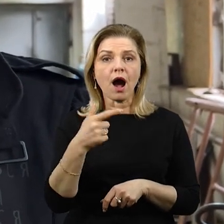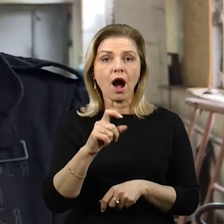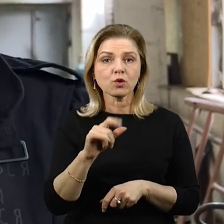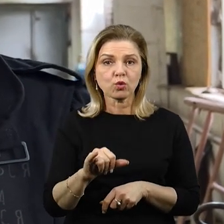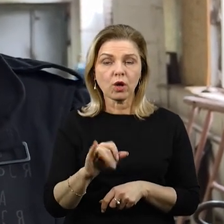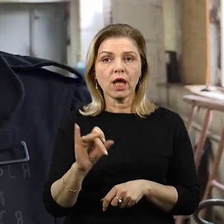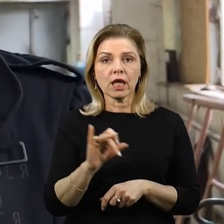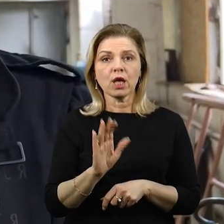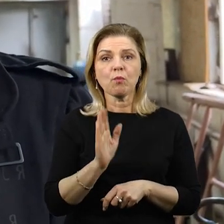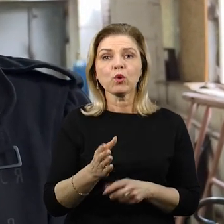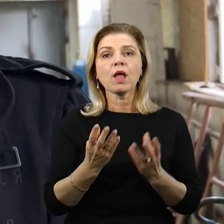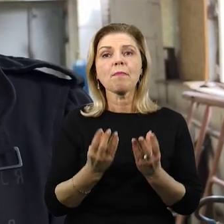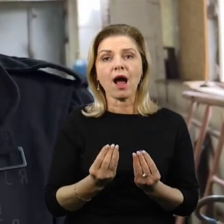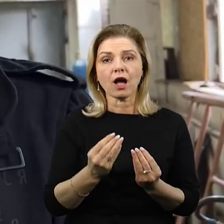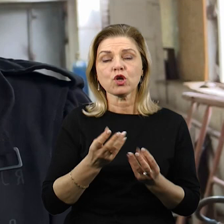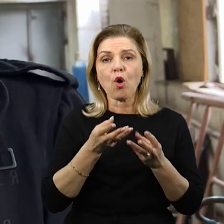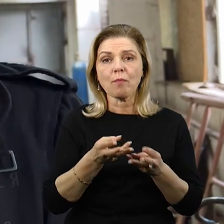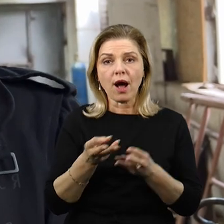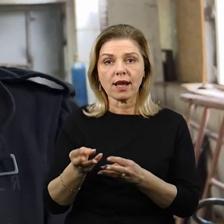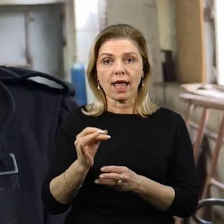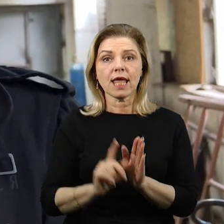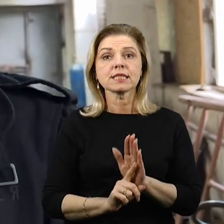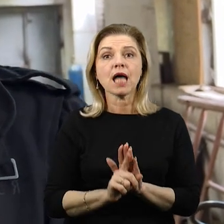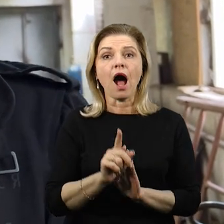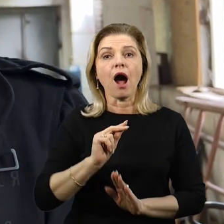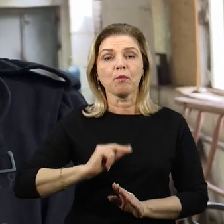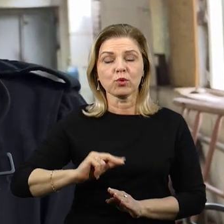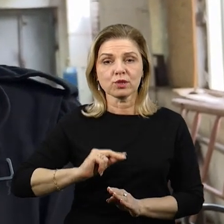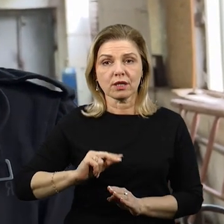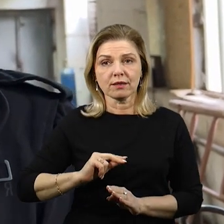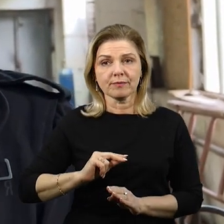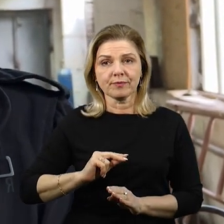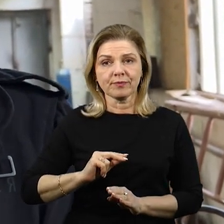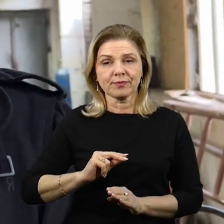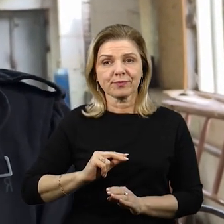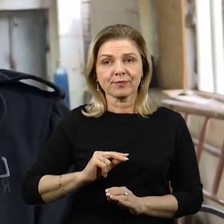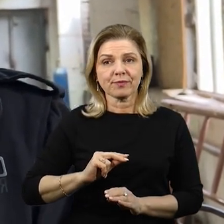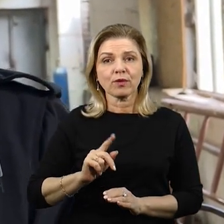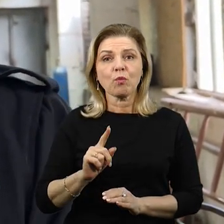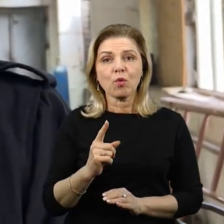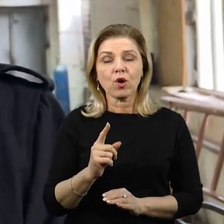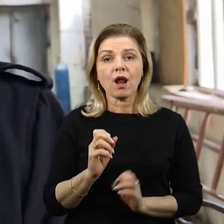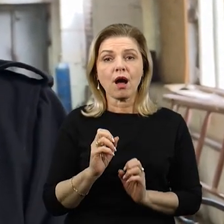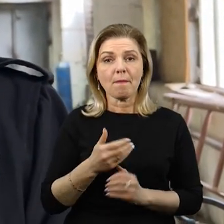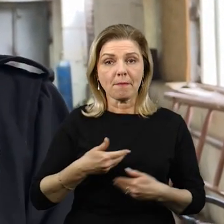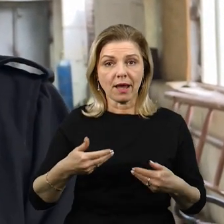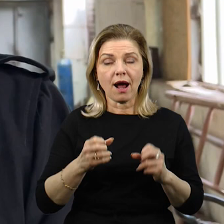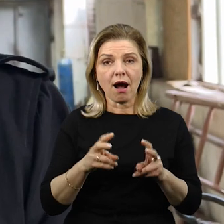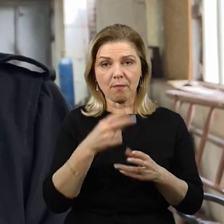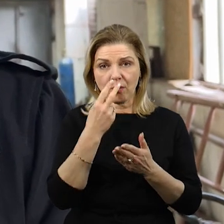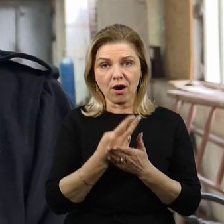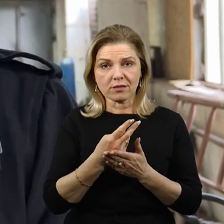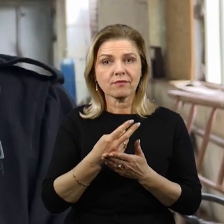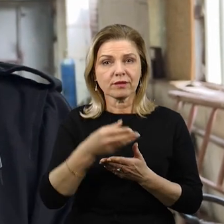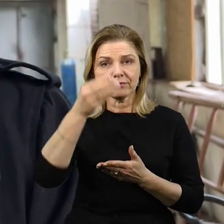м'якче проходити опалювальний сезон в тому числі запуск цей остановки котельної тому що ми як показує